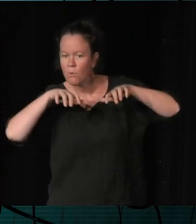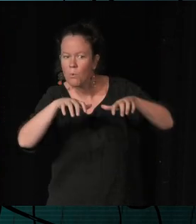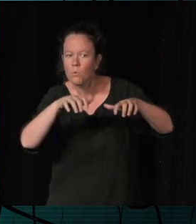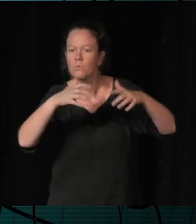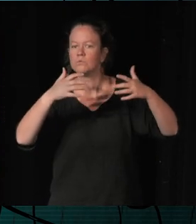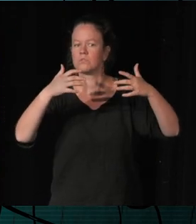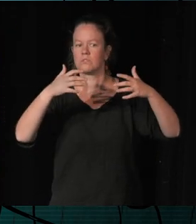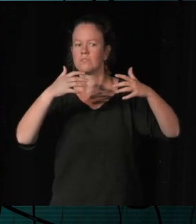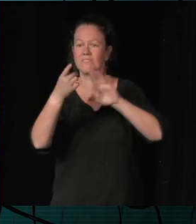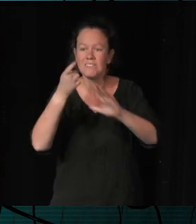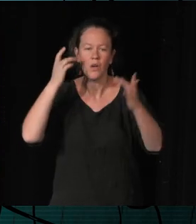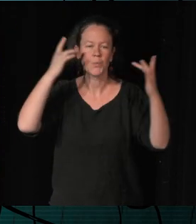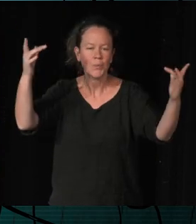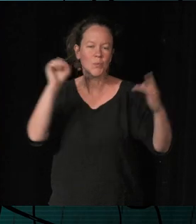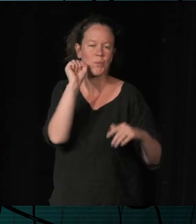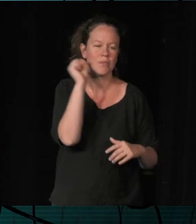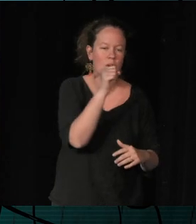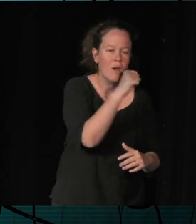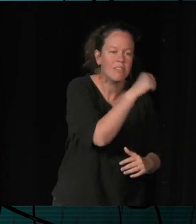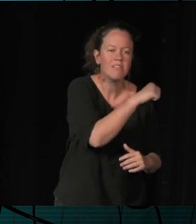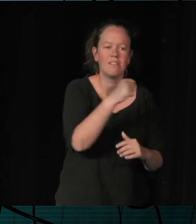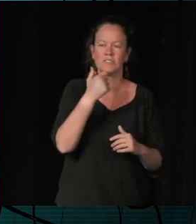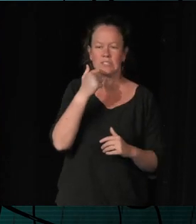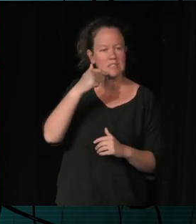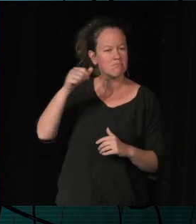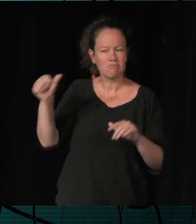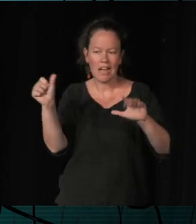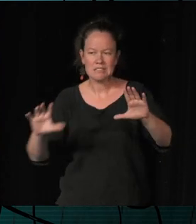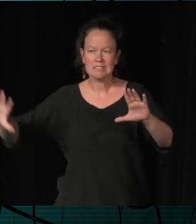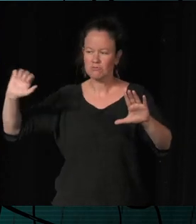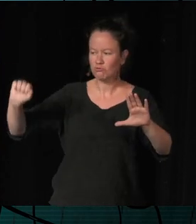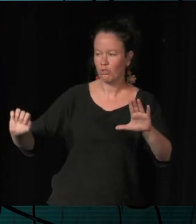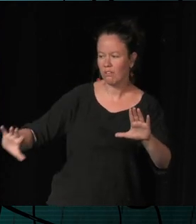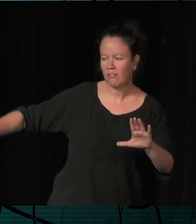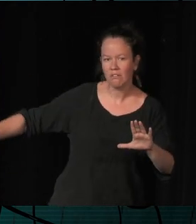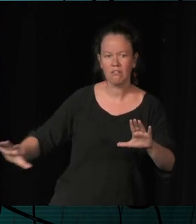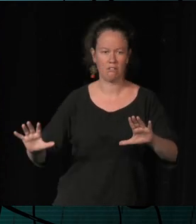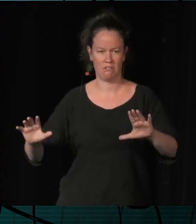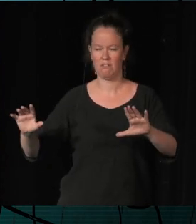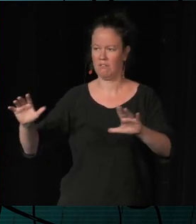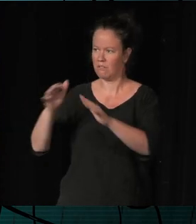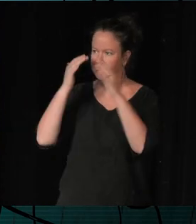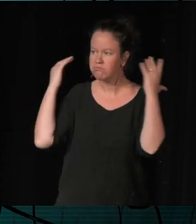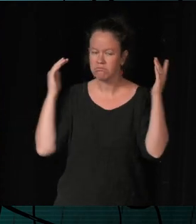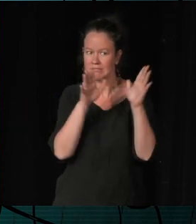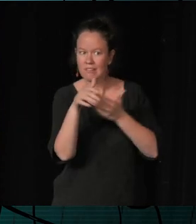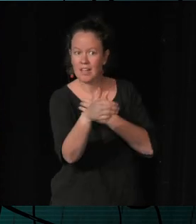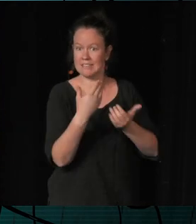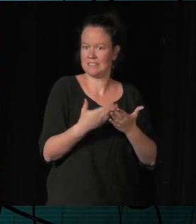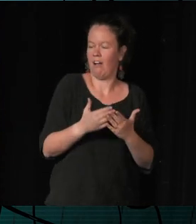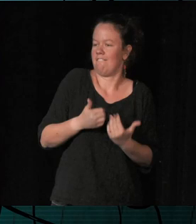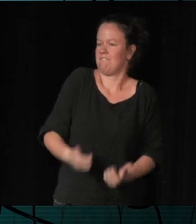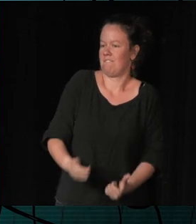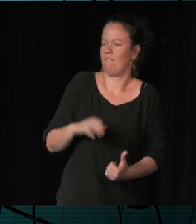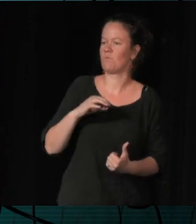vraisemblablement taïwanaises ou on va dire de l'Asie du Sud-Est. Et ça aussi, c'est génial en fait. On parlait à la table